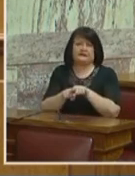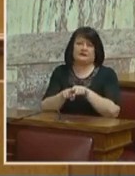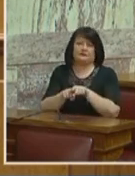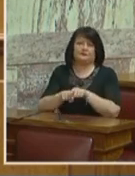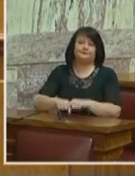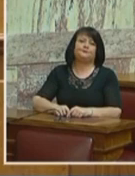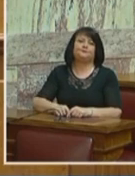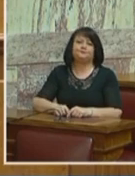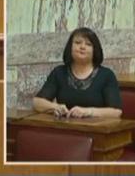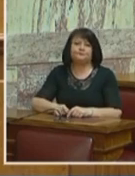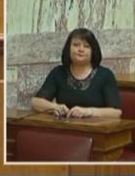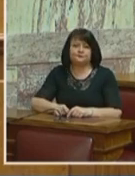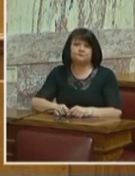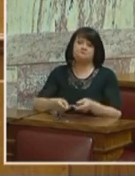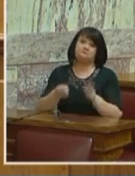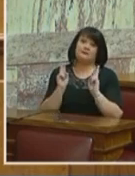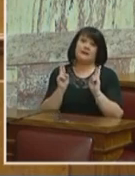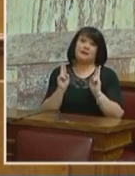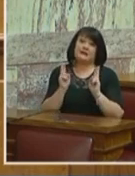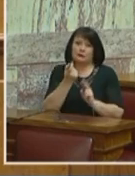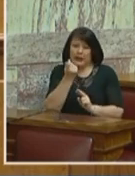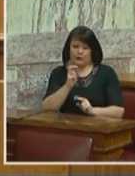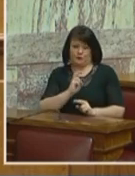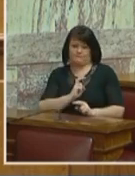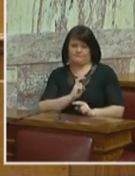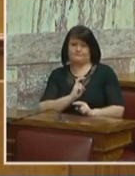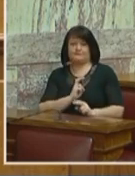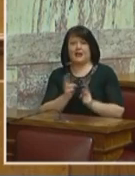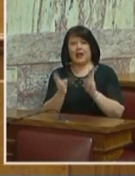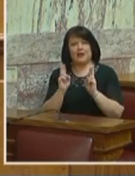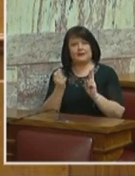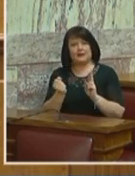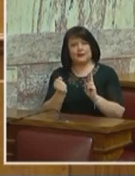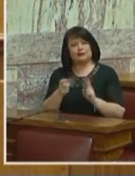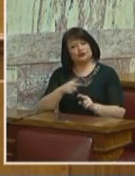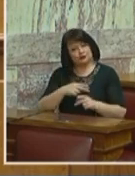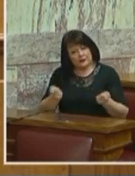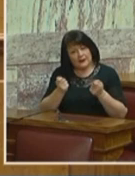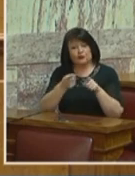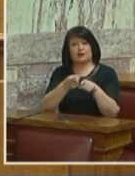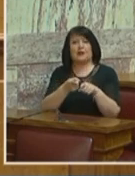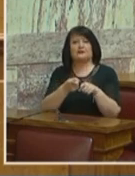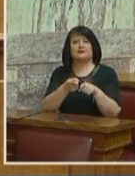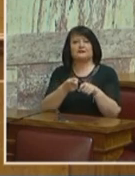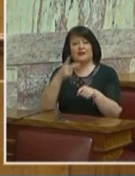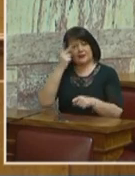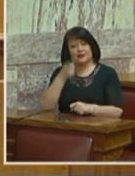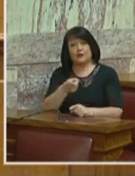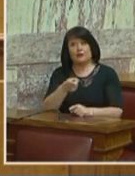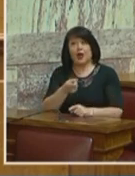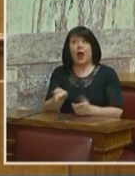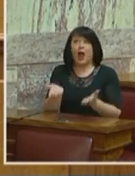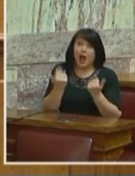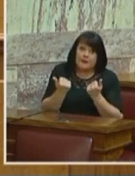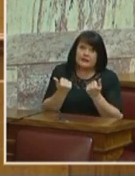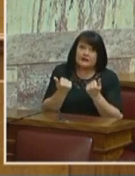ελπίζω, κρατάω μια μικρή ελπίδα ότι θα κάνετε τελικά το σωστό. Αλλά αν παρά τα αυτά δεν το κάνετε,